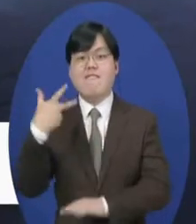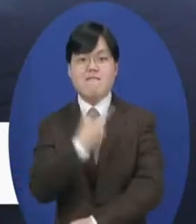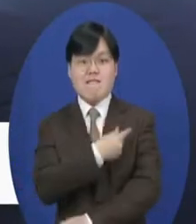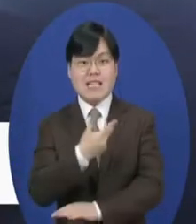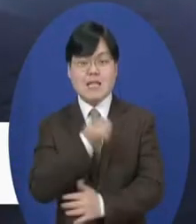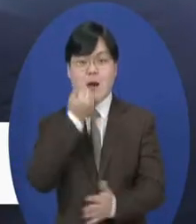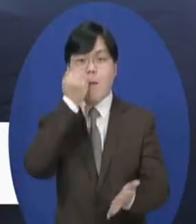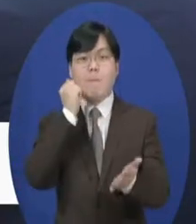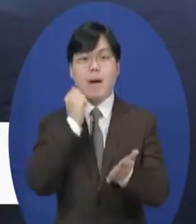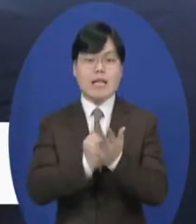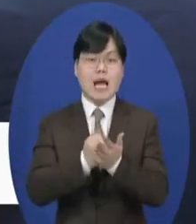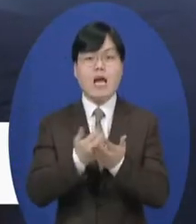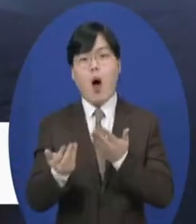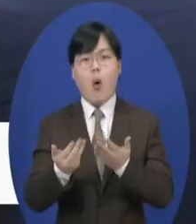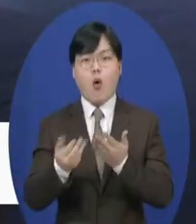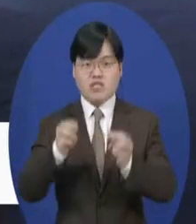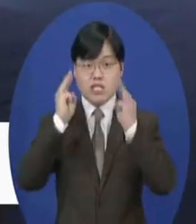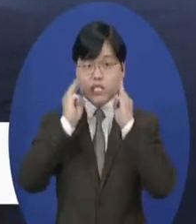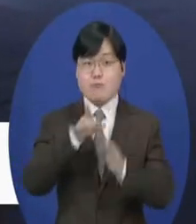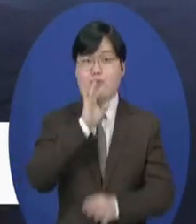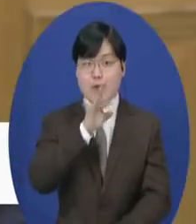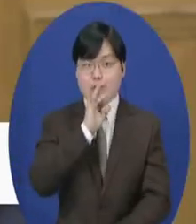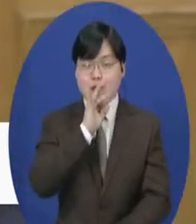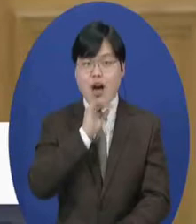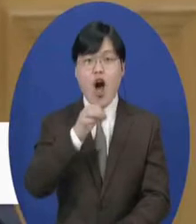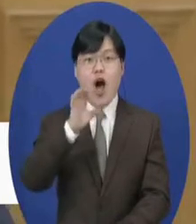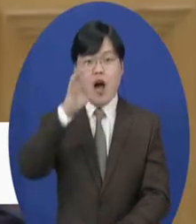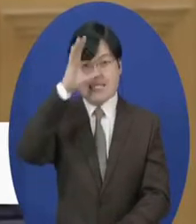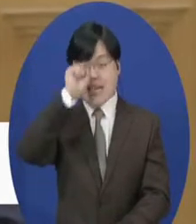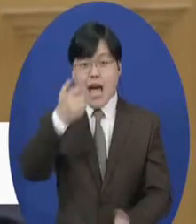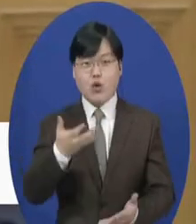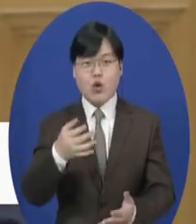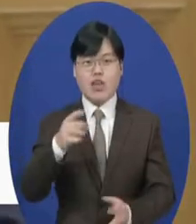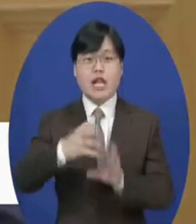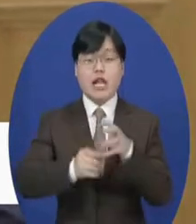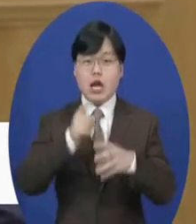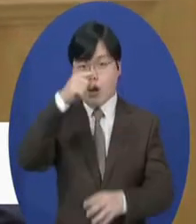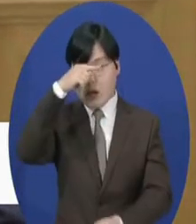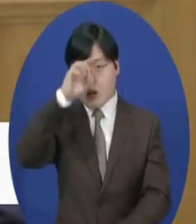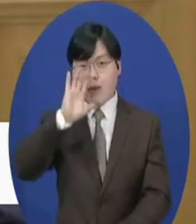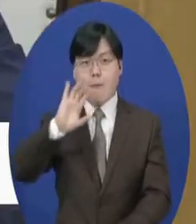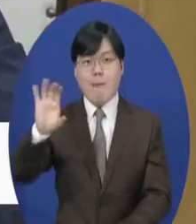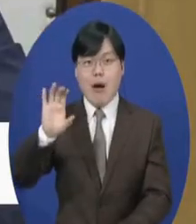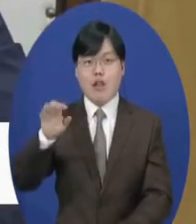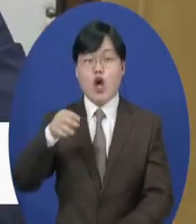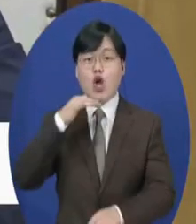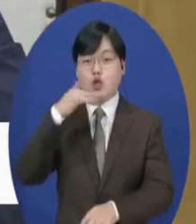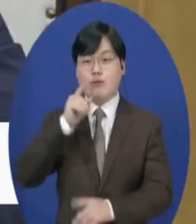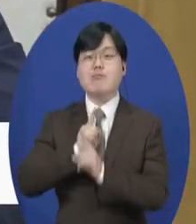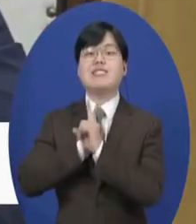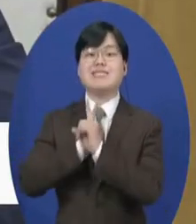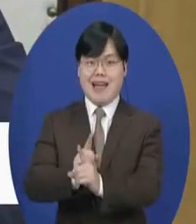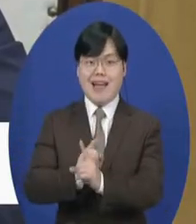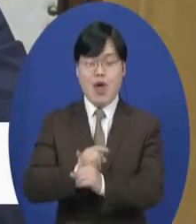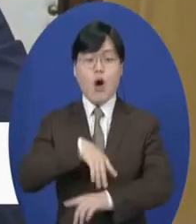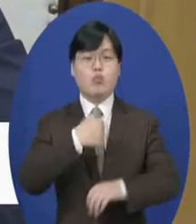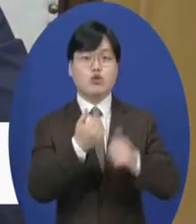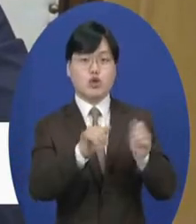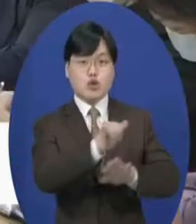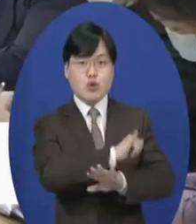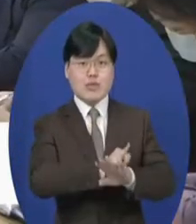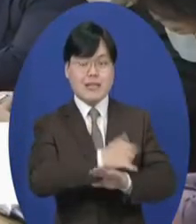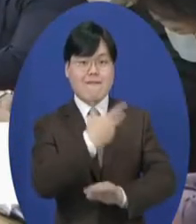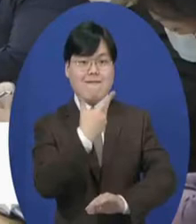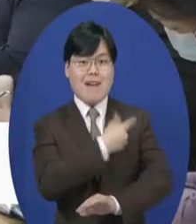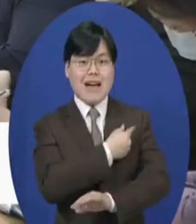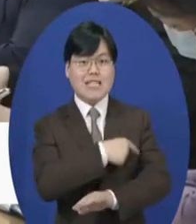вакциныг баталгаажуулах хэсгээ шийдвэрлэх юм байна. Ерөнхий сайд оюун эрдэнэ зөвхөн Дэлхийн эрүүл мэндийн байгууллагын зөвлөмжийг давхаа илэрхийлж, бусад улс орны